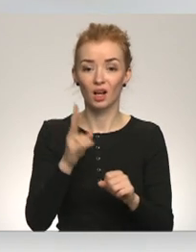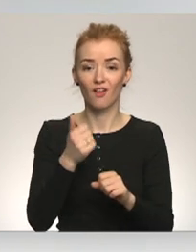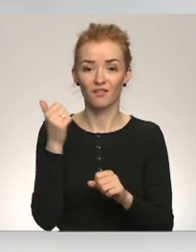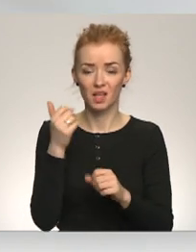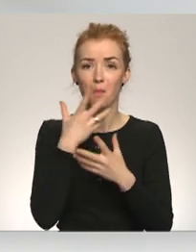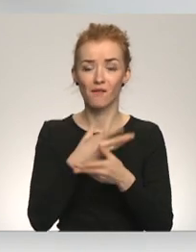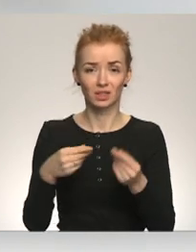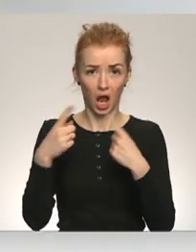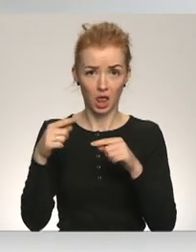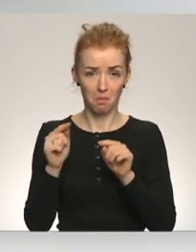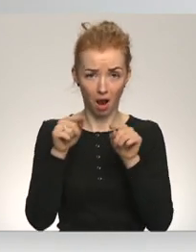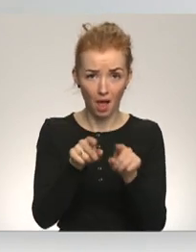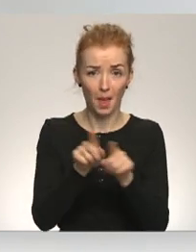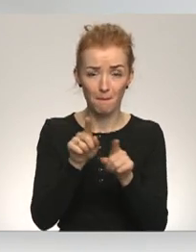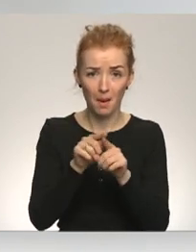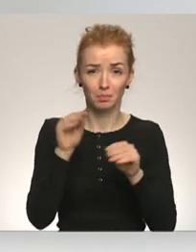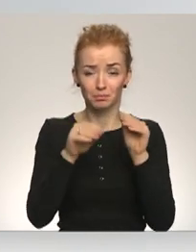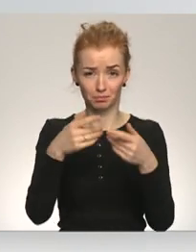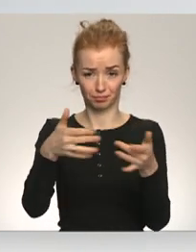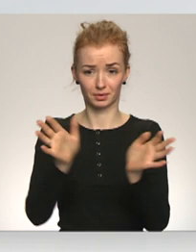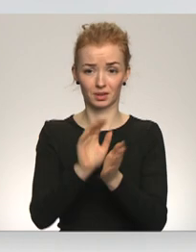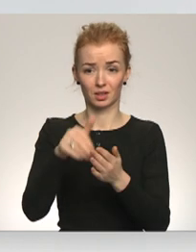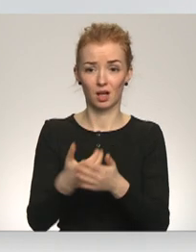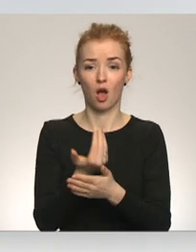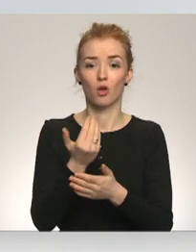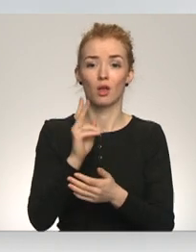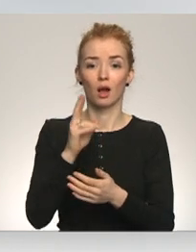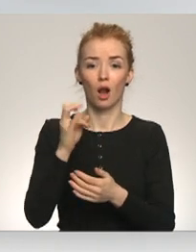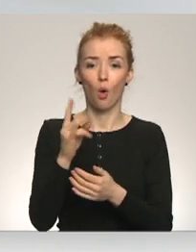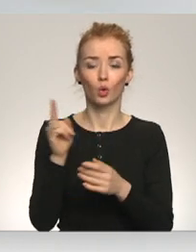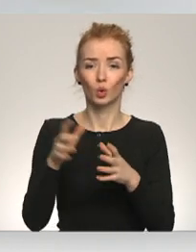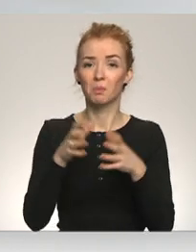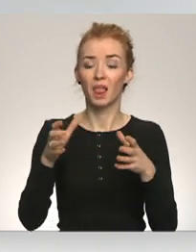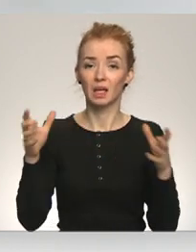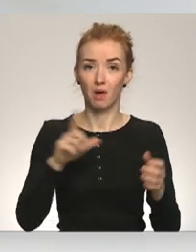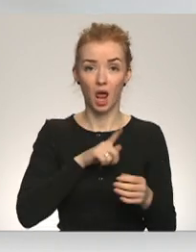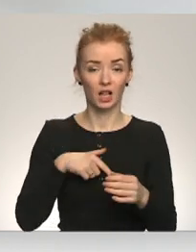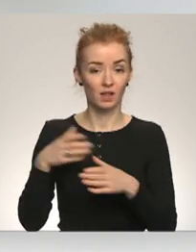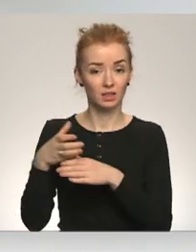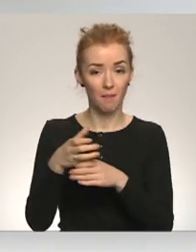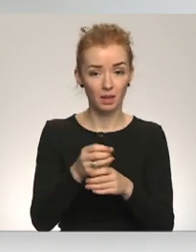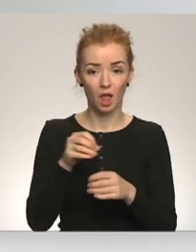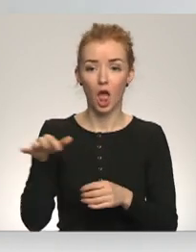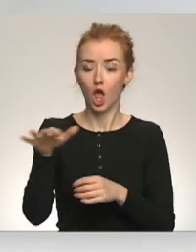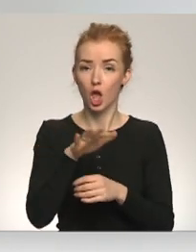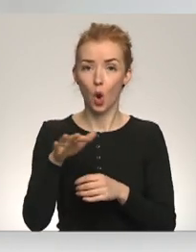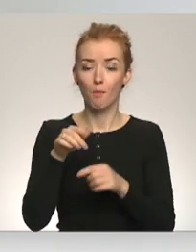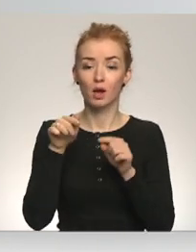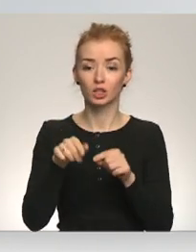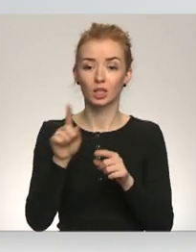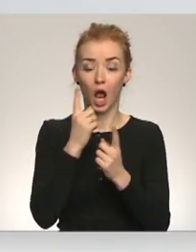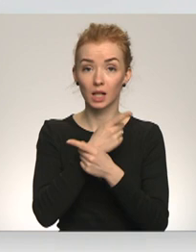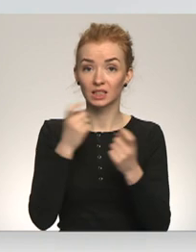būs atpakaļ un uzbūvēs jaunas līgas. Krauķu izplatība Latvijā samazinās, Eiropā kopumā šī suga jau ir atzīta